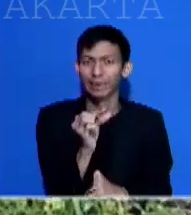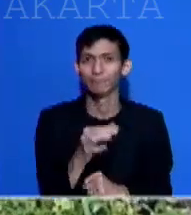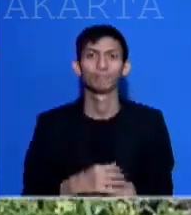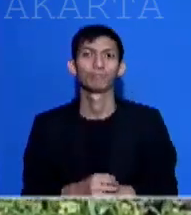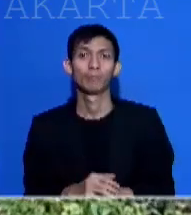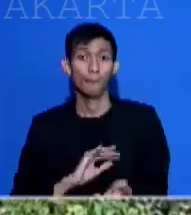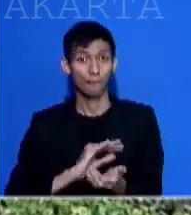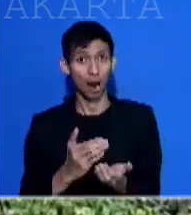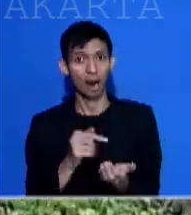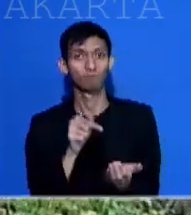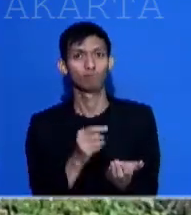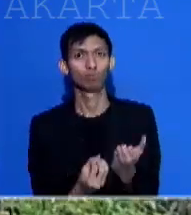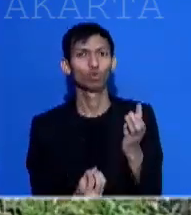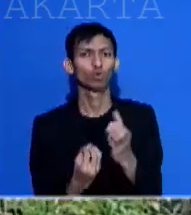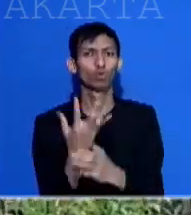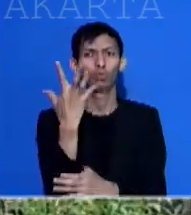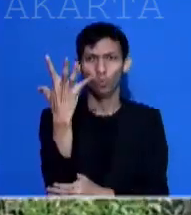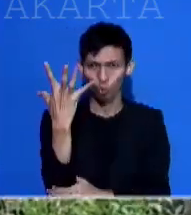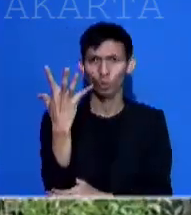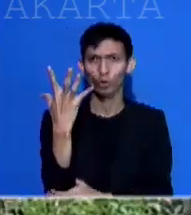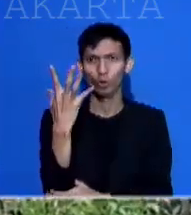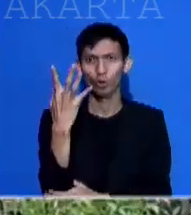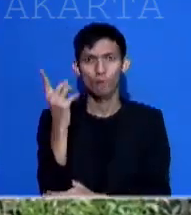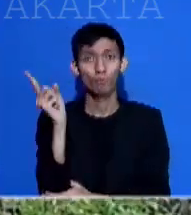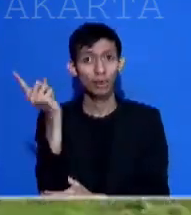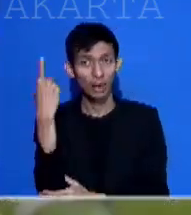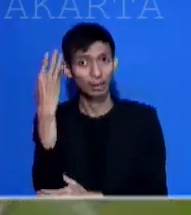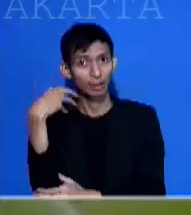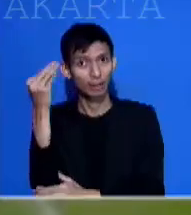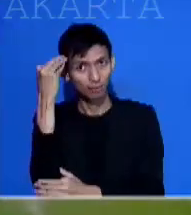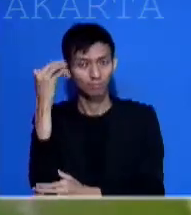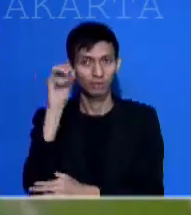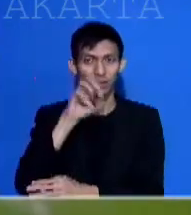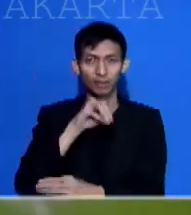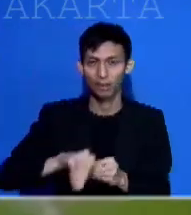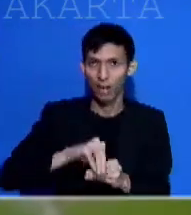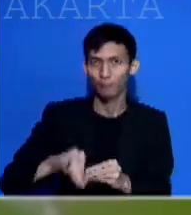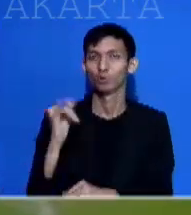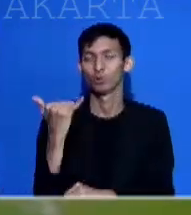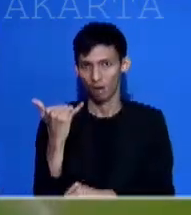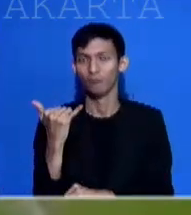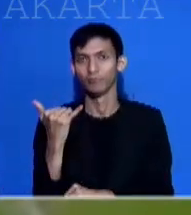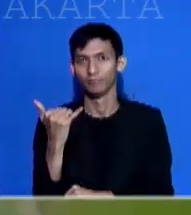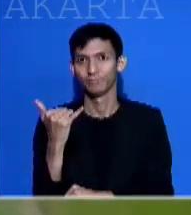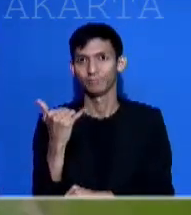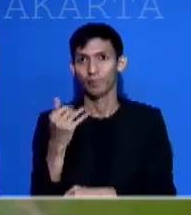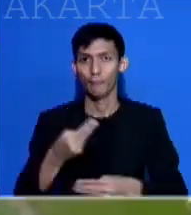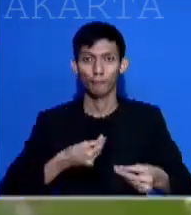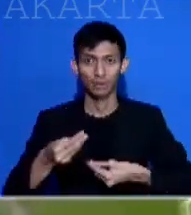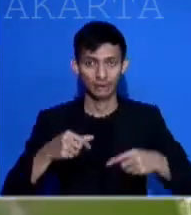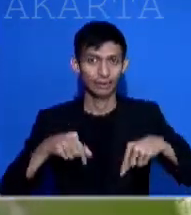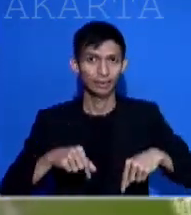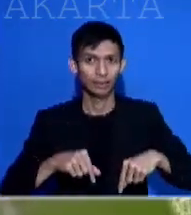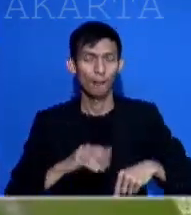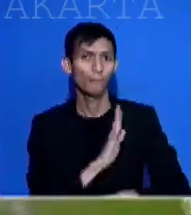dipun mekaraken ing BP3 MBTP Dinas Pertanian DIY. Sukirman Koordinator BP3